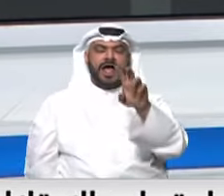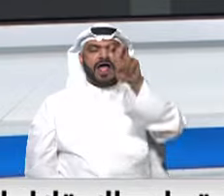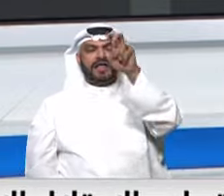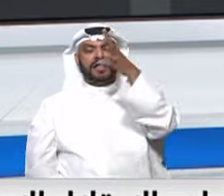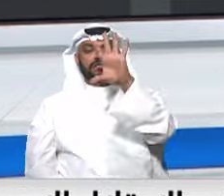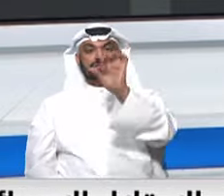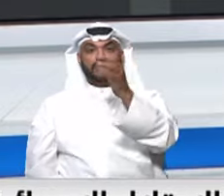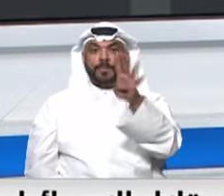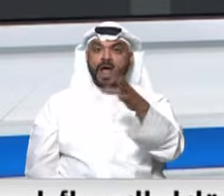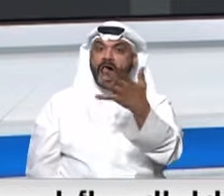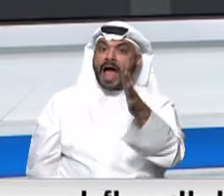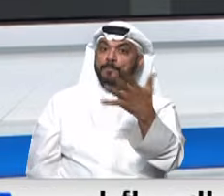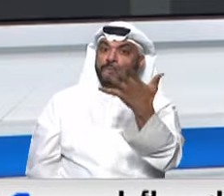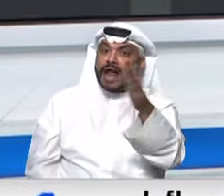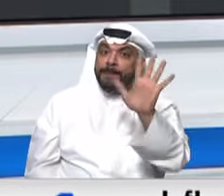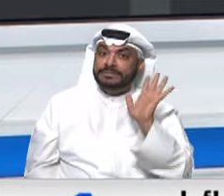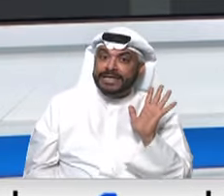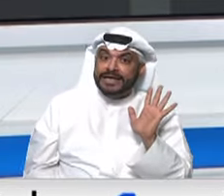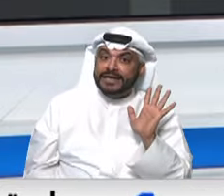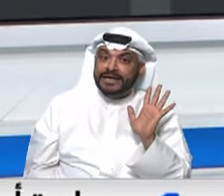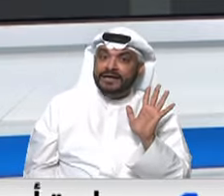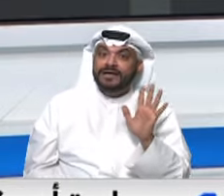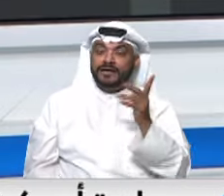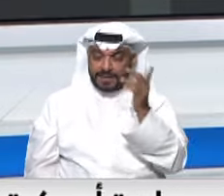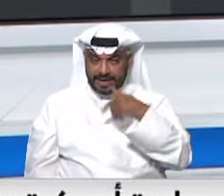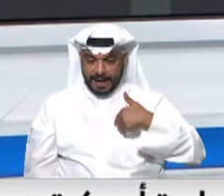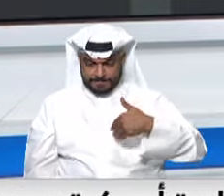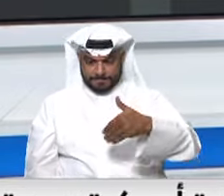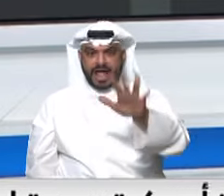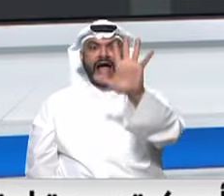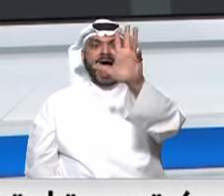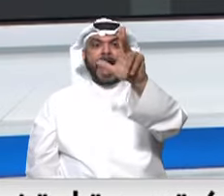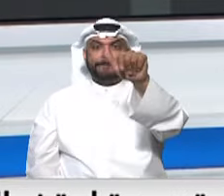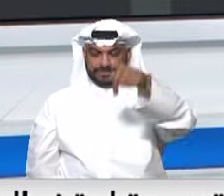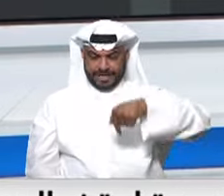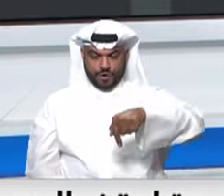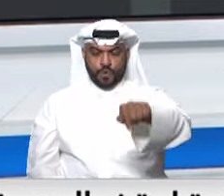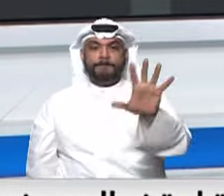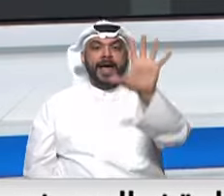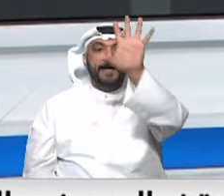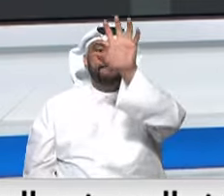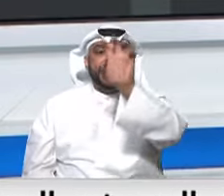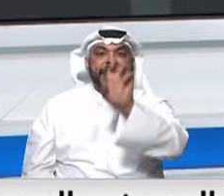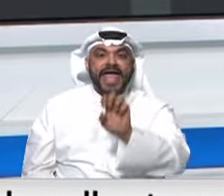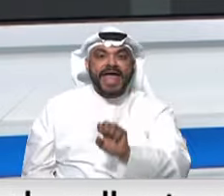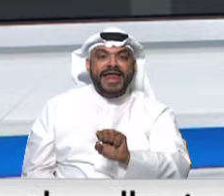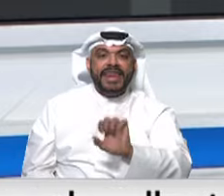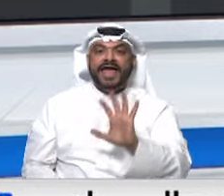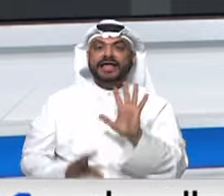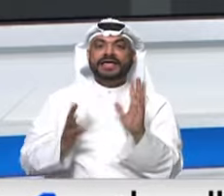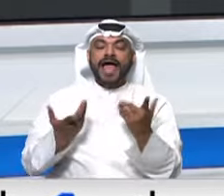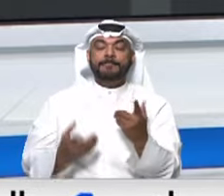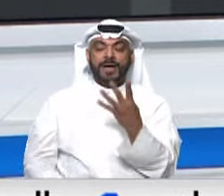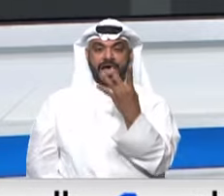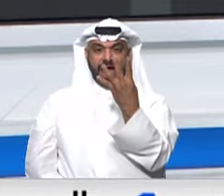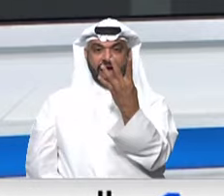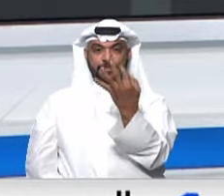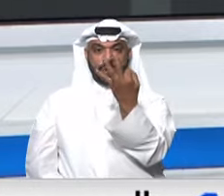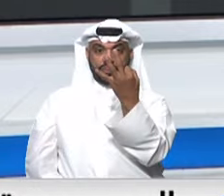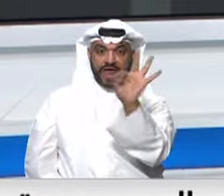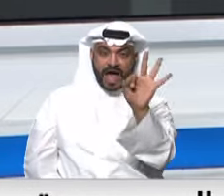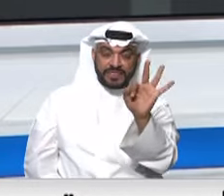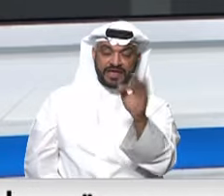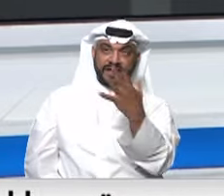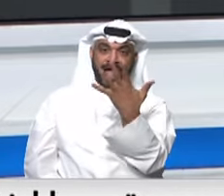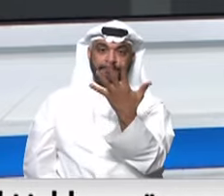إلى 49 درجة مئوية في مختلف الخمس أيام القادمة، كذلك درجات الحرارة الصغرى متفاوتة ما بين 34 إلى 35 درجة